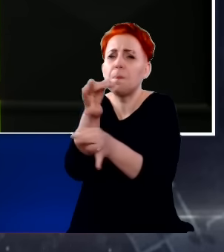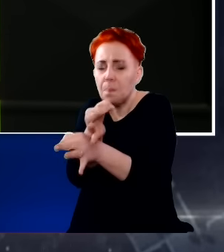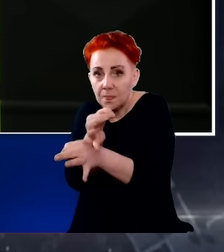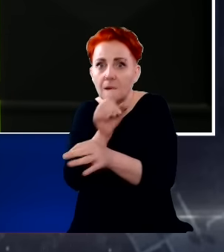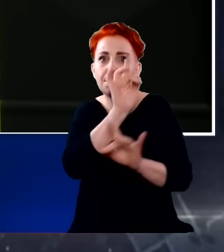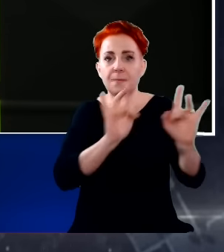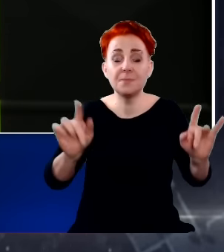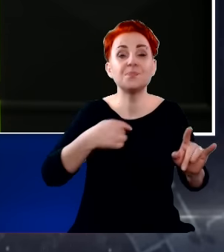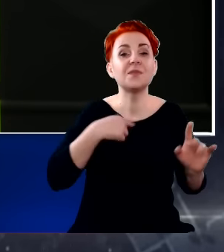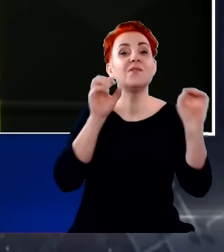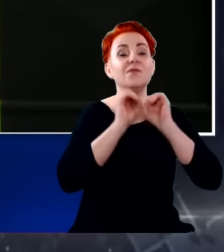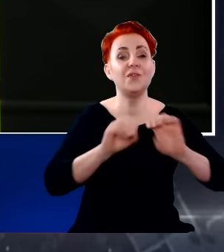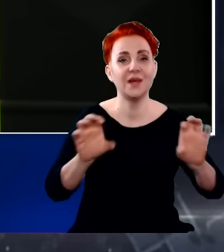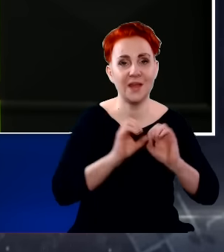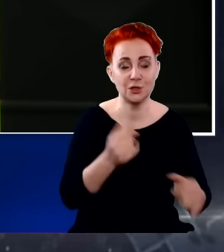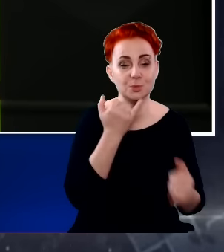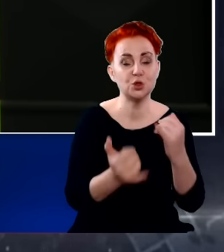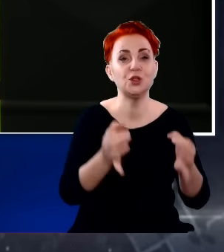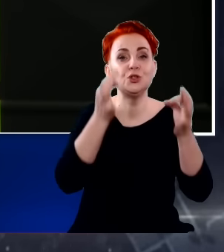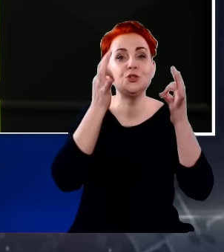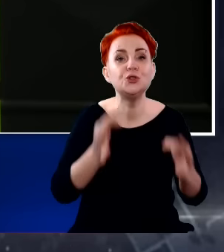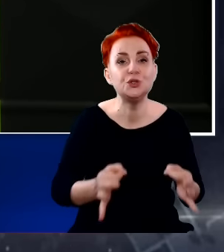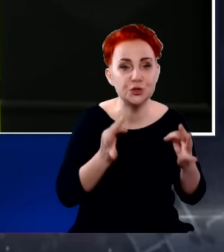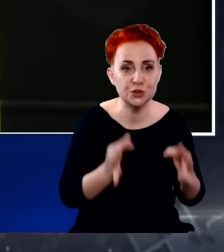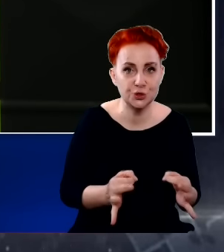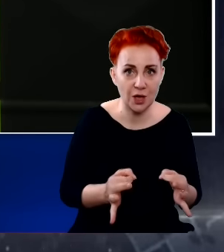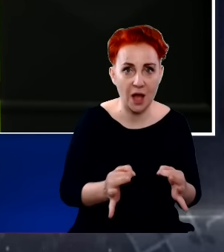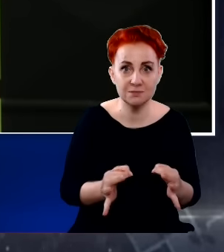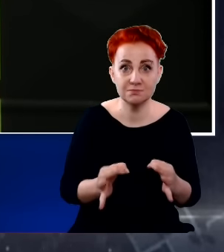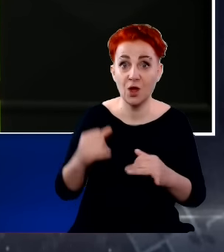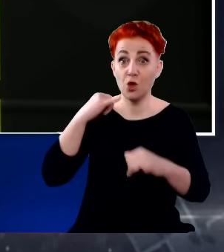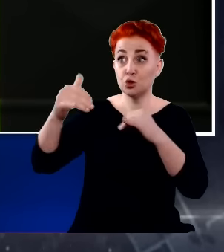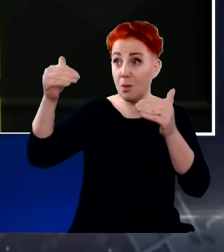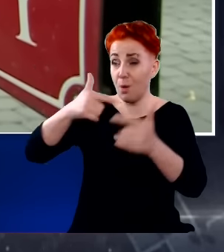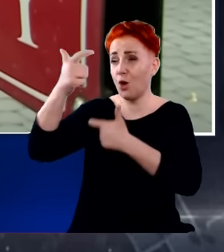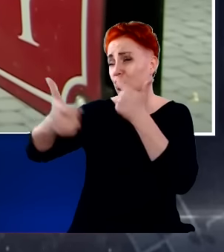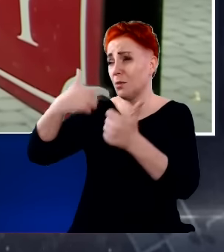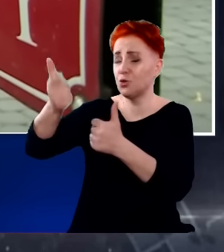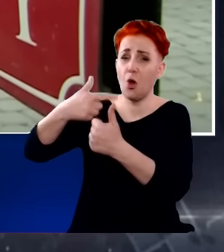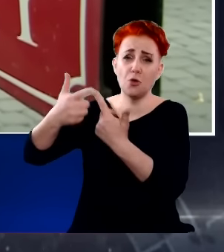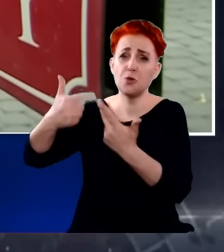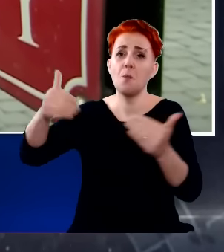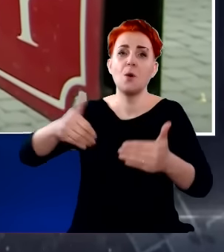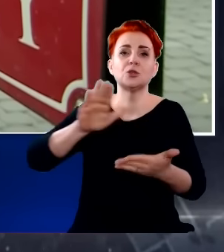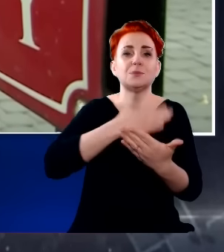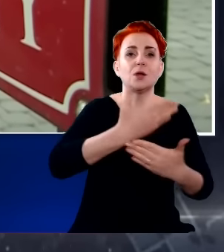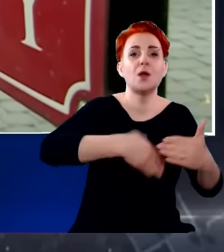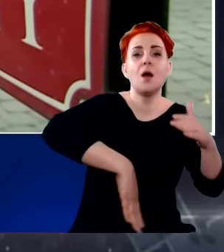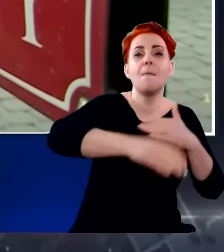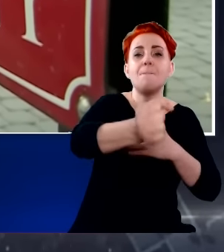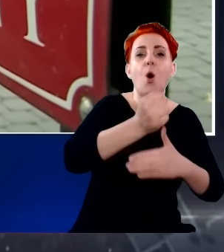sama tłumaczę, że jeśli dzisiaj na górze można robić takie rzeczy, że można pozbawić posła mandatu